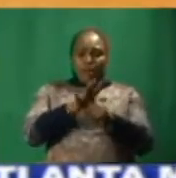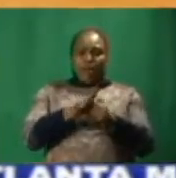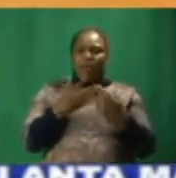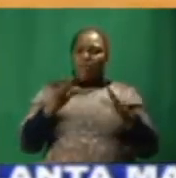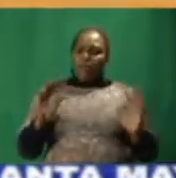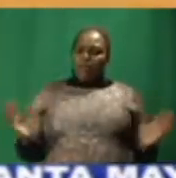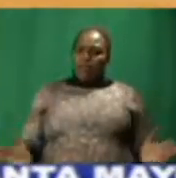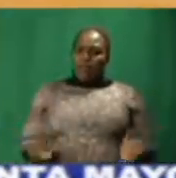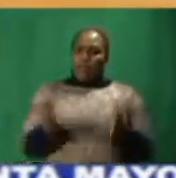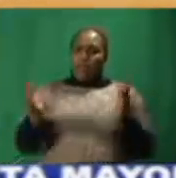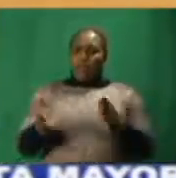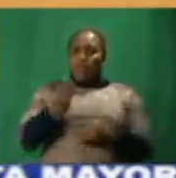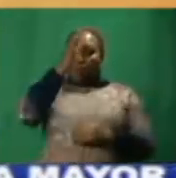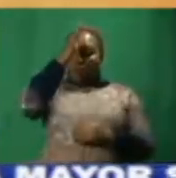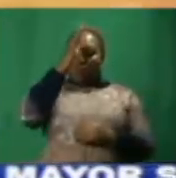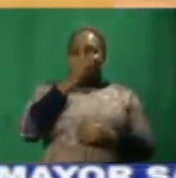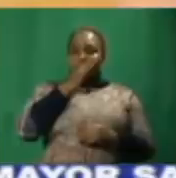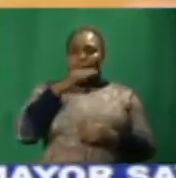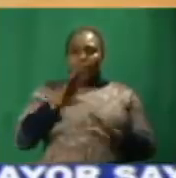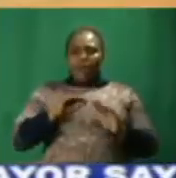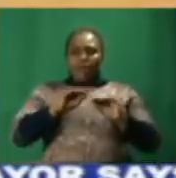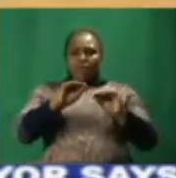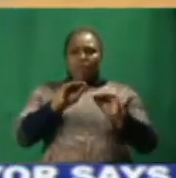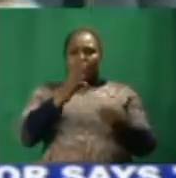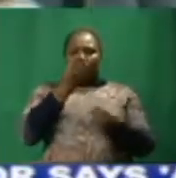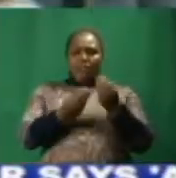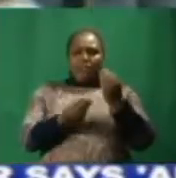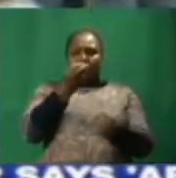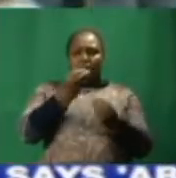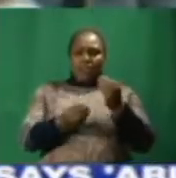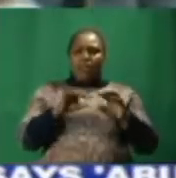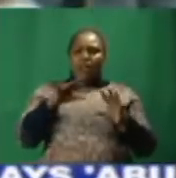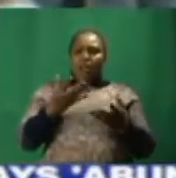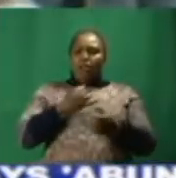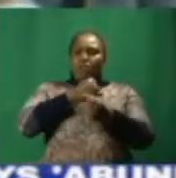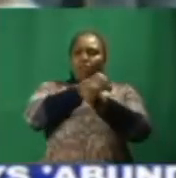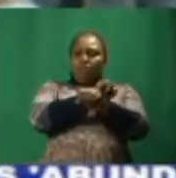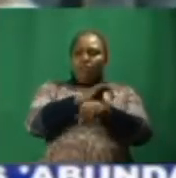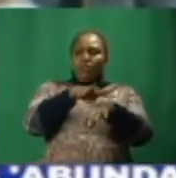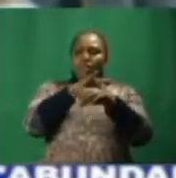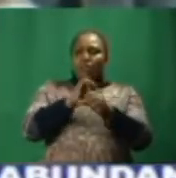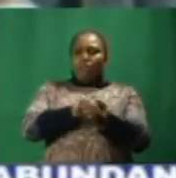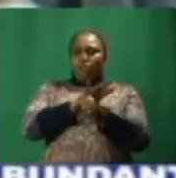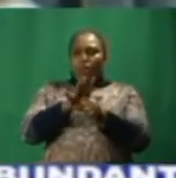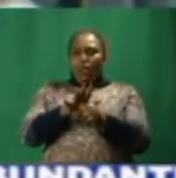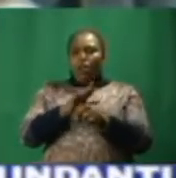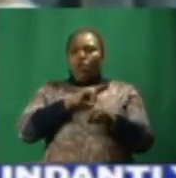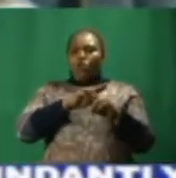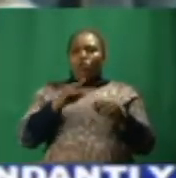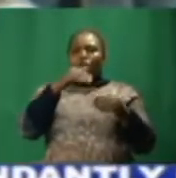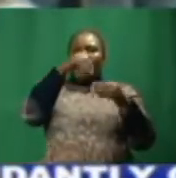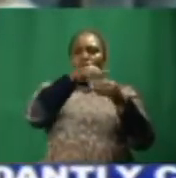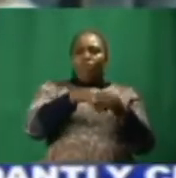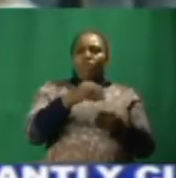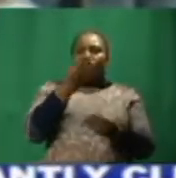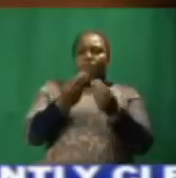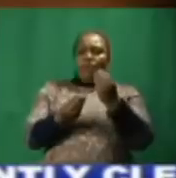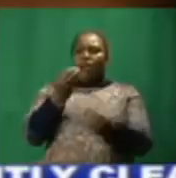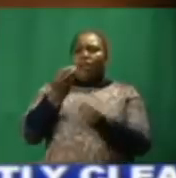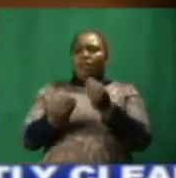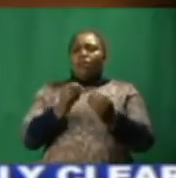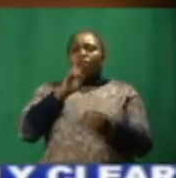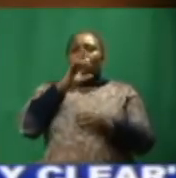kwakhuthatha abatali ukuthi abachubeke babafundise bamphana ngetindlela tekuvikela kulo mkhuhlane, bangabafaki bamphana labangephansi kweminyaka